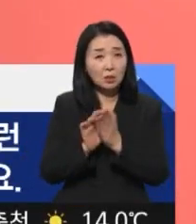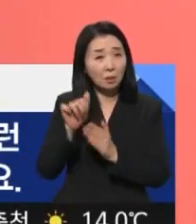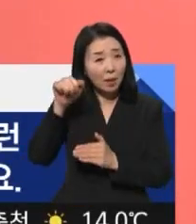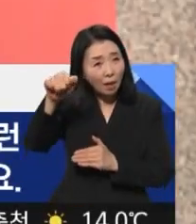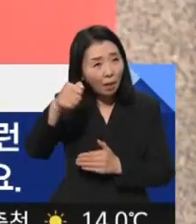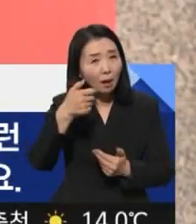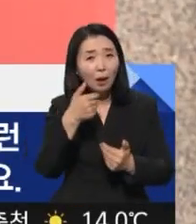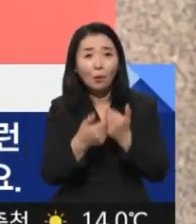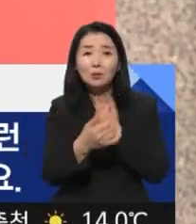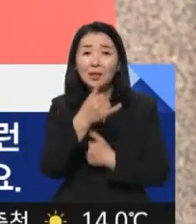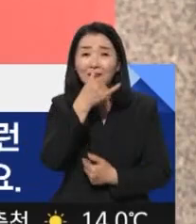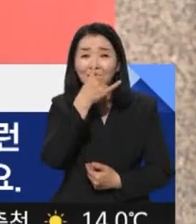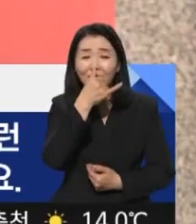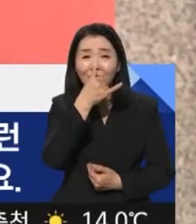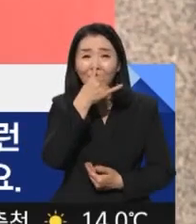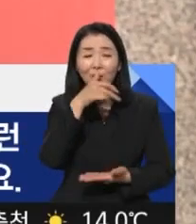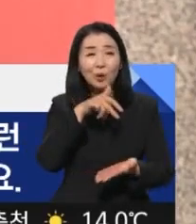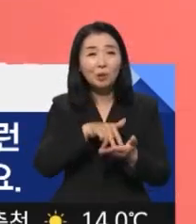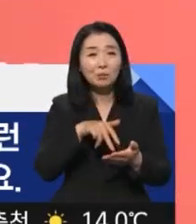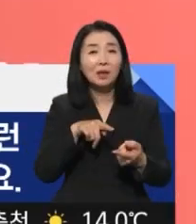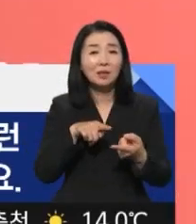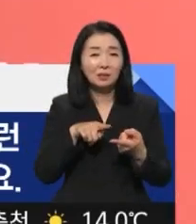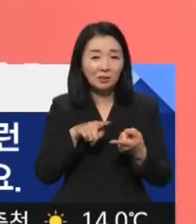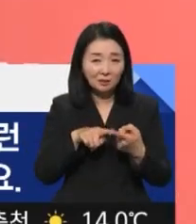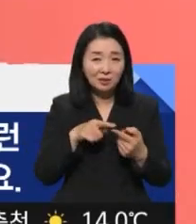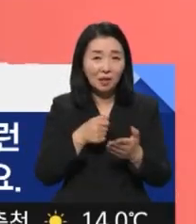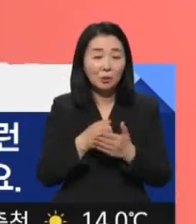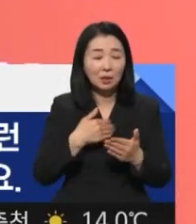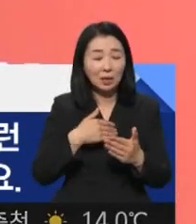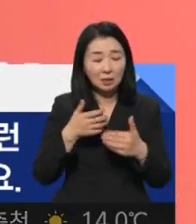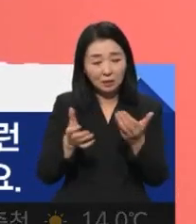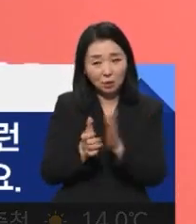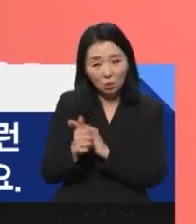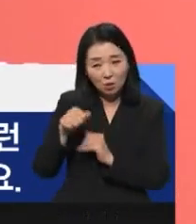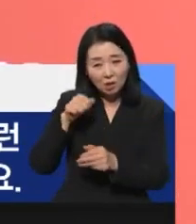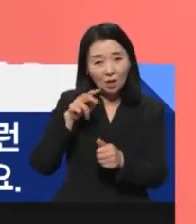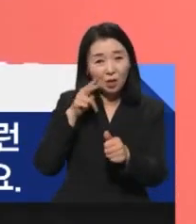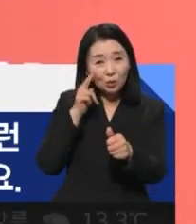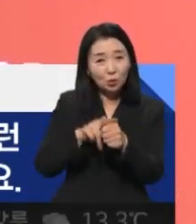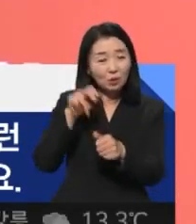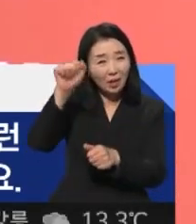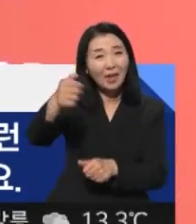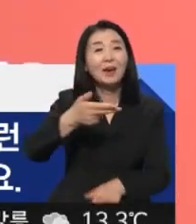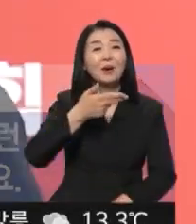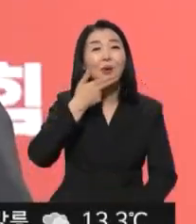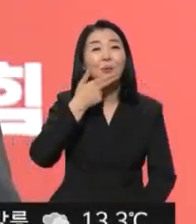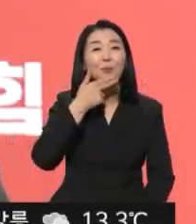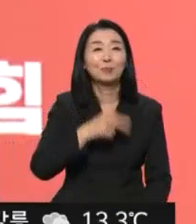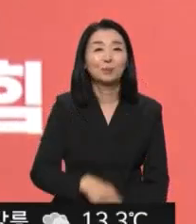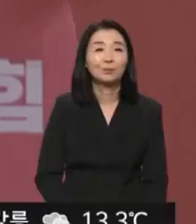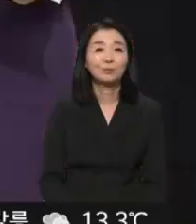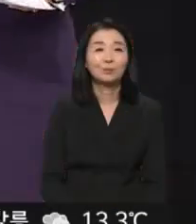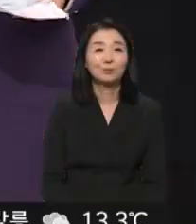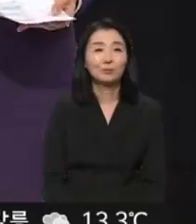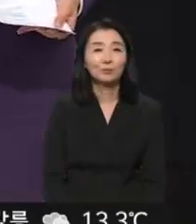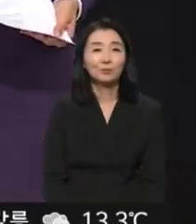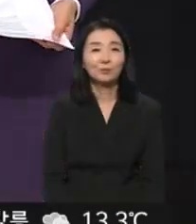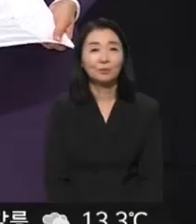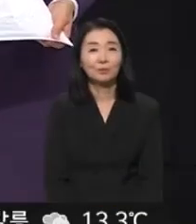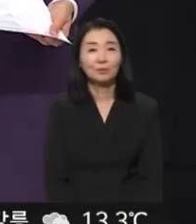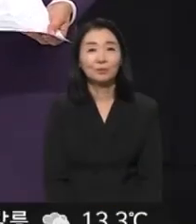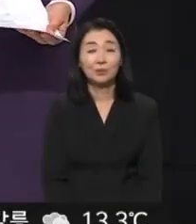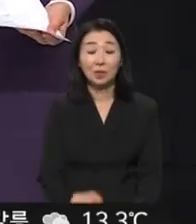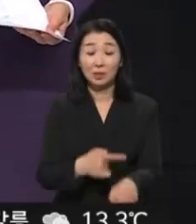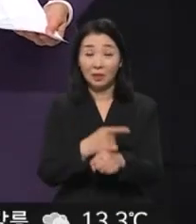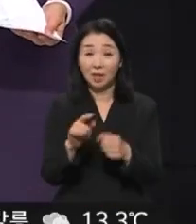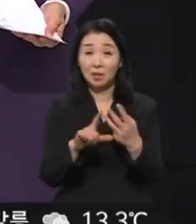않습니까? 그런 차원에서 저는 뭐 지금 당권 도전할 생각이 없다라는 말씀을 드린 것이고요. 네, 한편